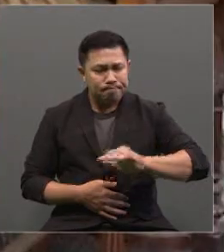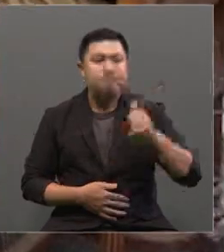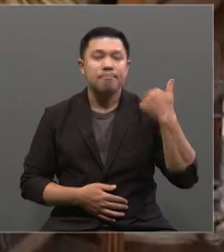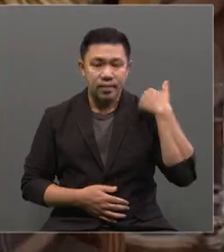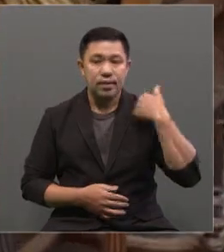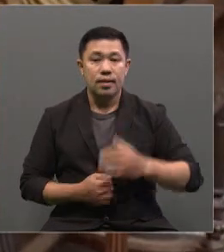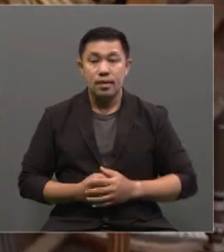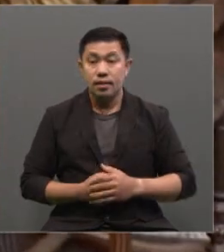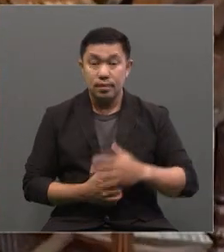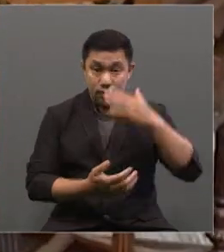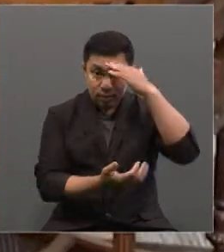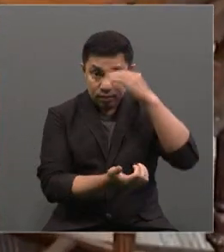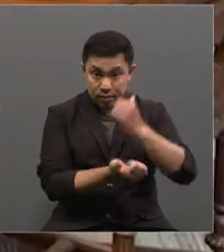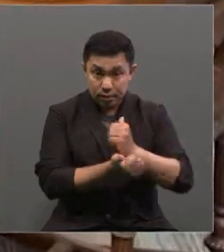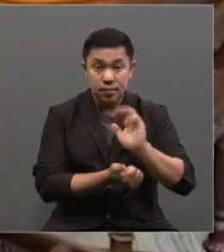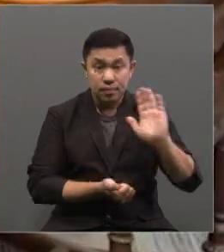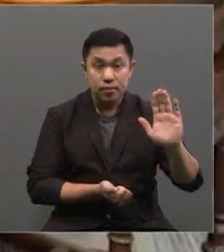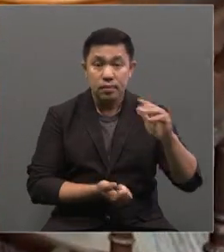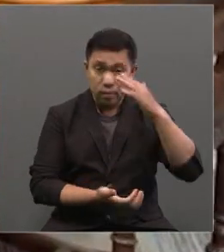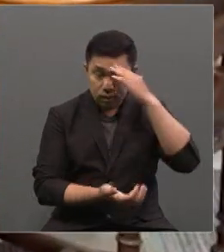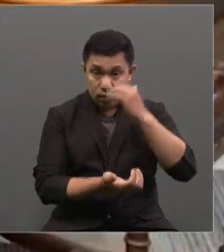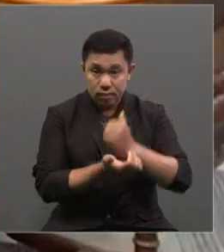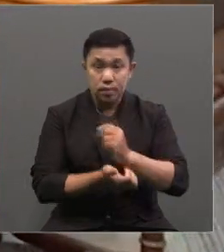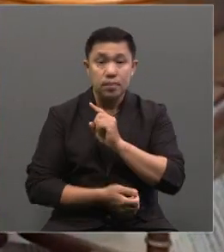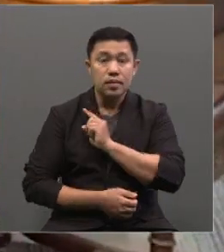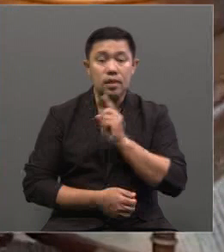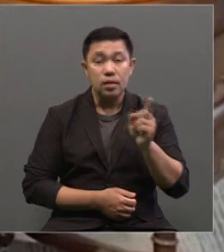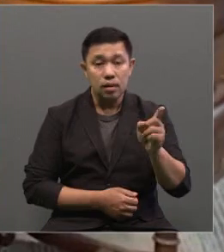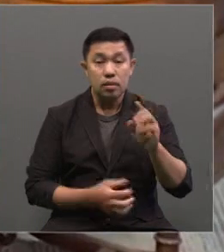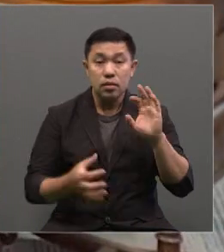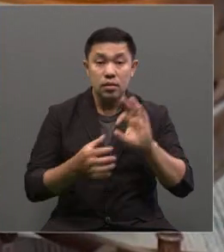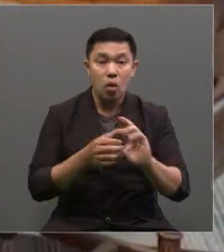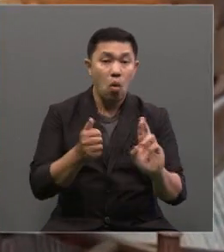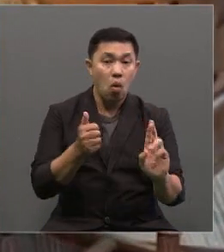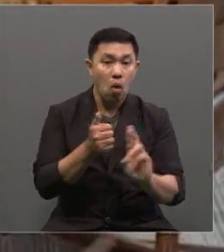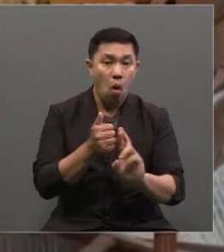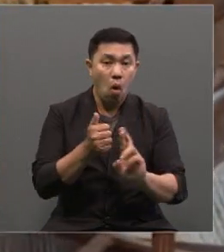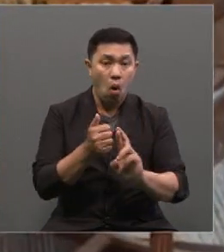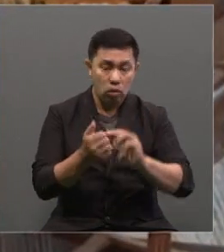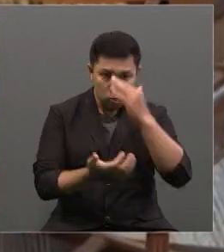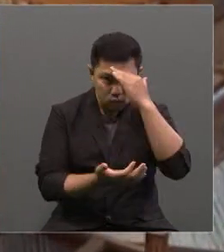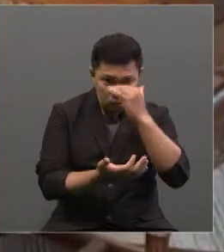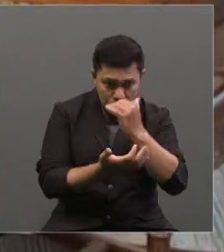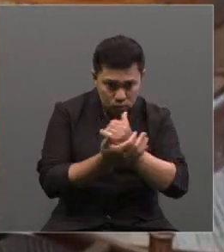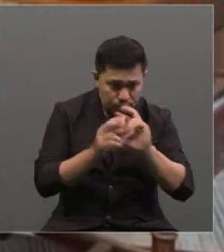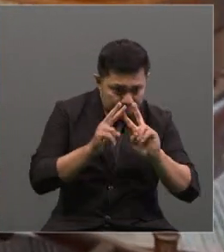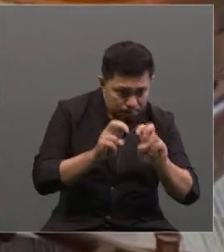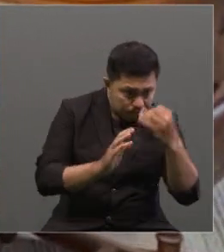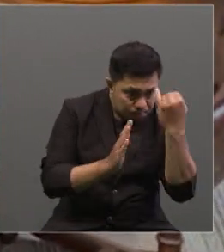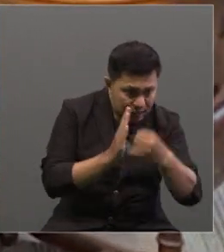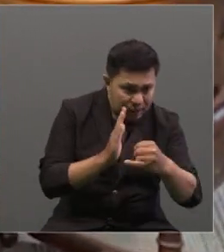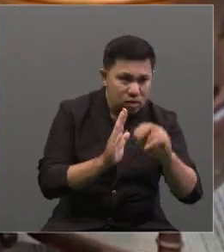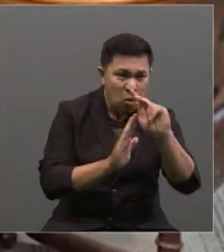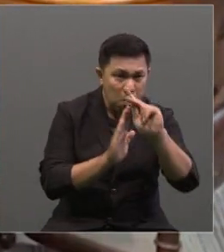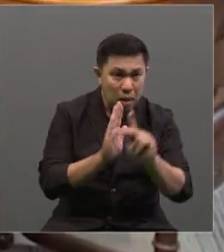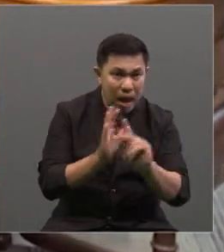ส่วนฝากฝั่งของตำรวจนะครับทางด้านของพลตำรวจตรีวิวัฒน์คำชำนาญทางรองผู้บัญชาการตำรวจสืบสวนสอบสวนอาชญากรรมทางเทคโนโ